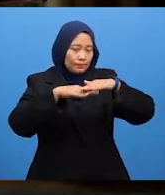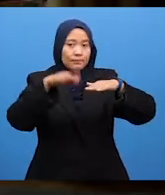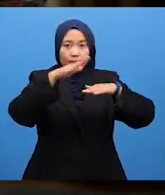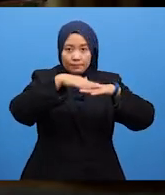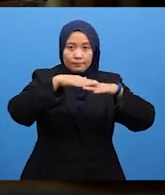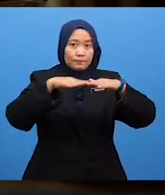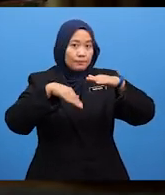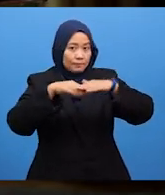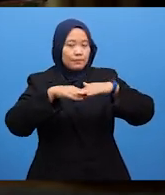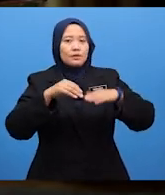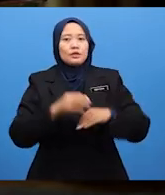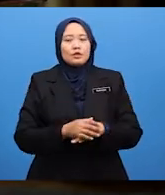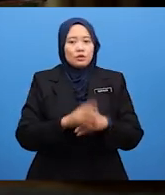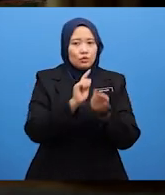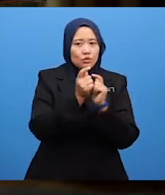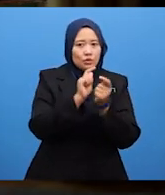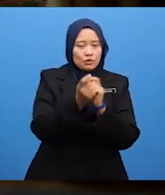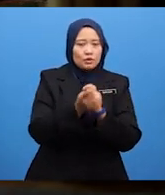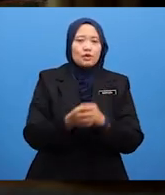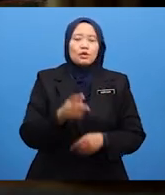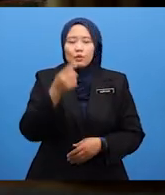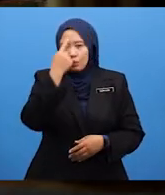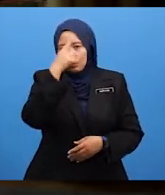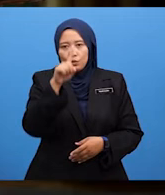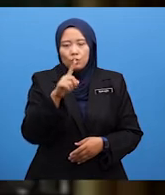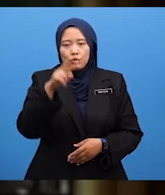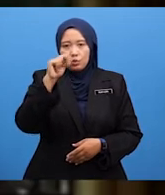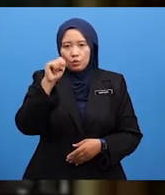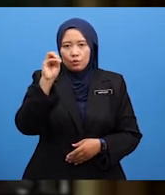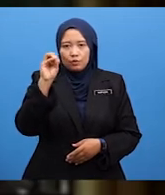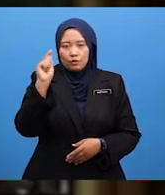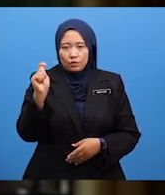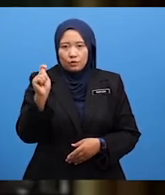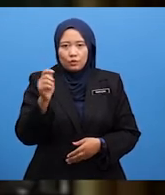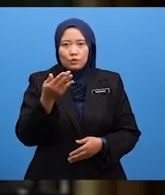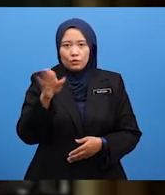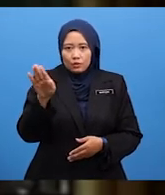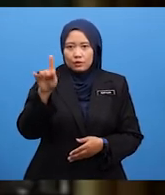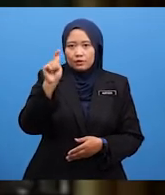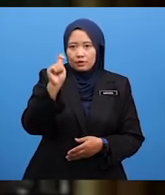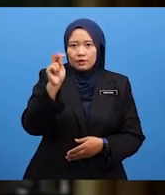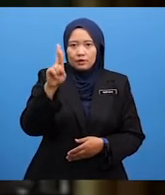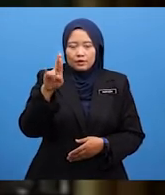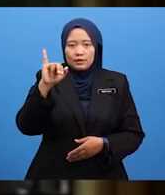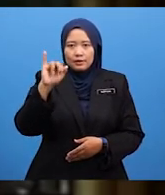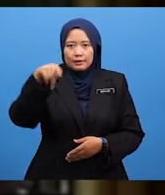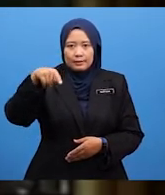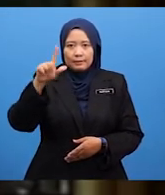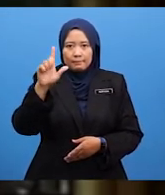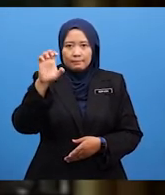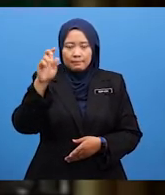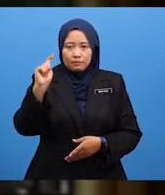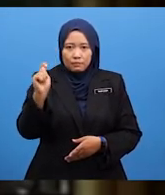petikan joget contohnya. Kita akan sentiasa ke bawah dan ke atas. Ha, Noor cuba buatkan petikan triplet.